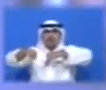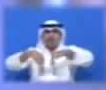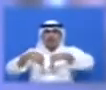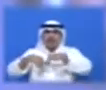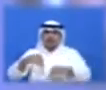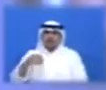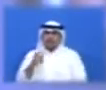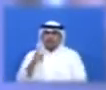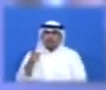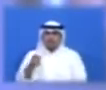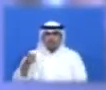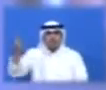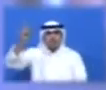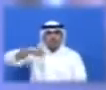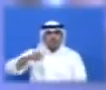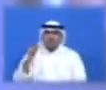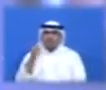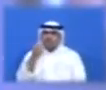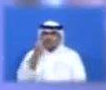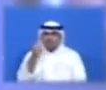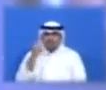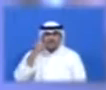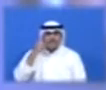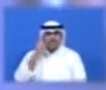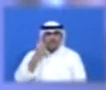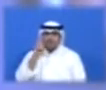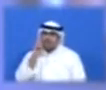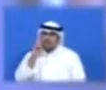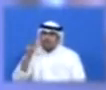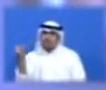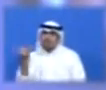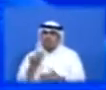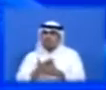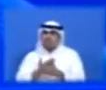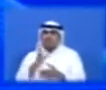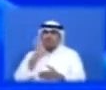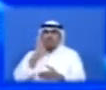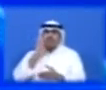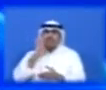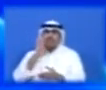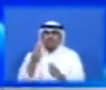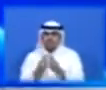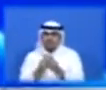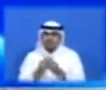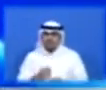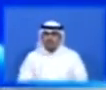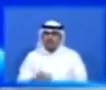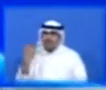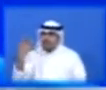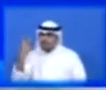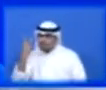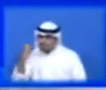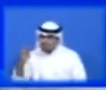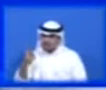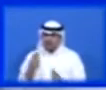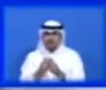لإجراء بروفة مرورية بمناسبة القمة العربية 25 المقرر عقدها في البلاد في 25 من شهر مارس الجاري.